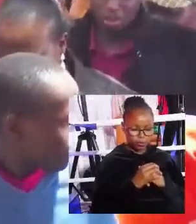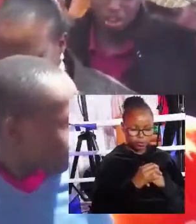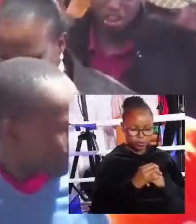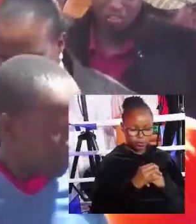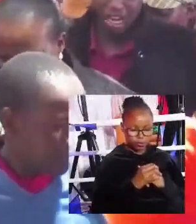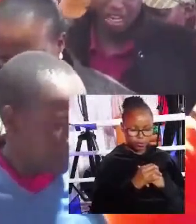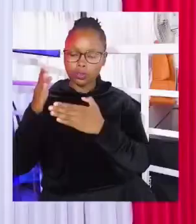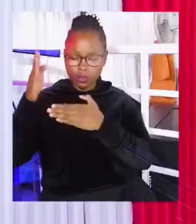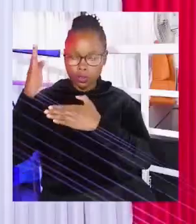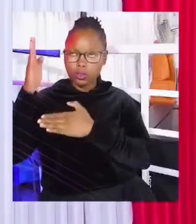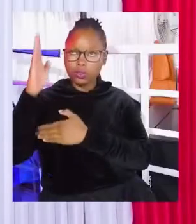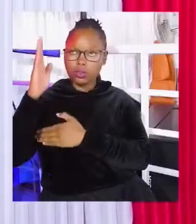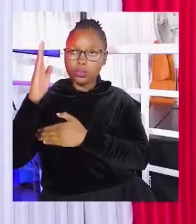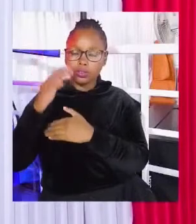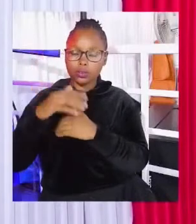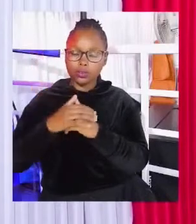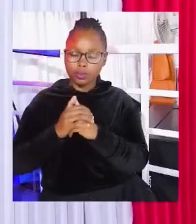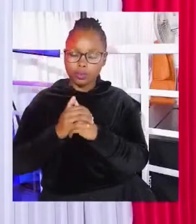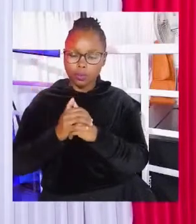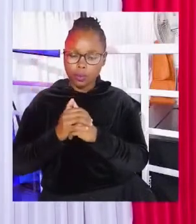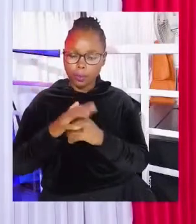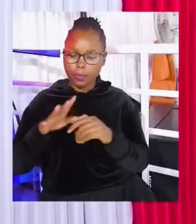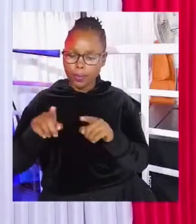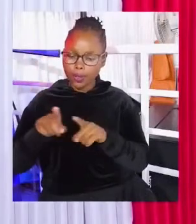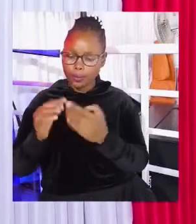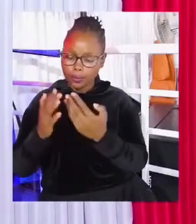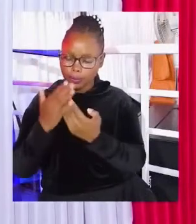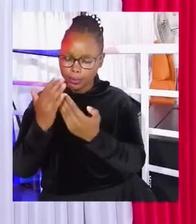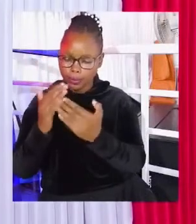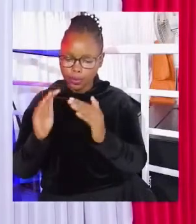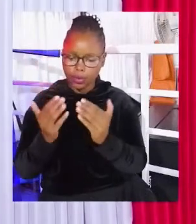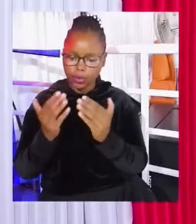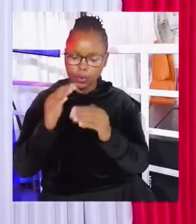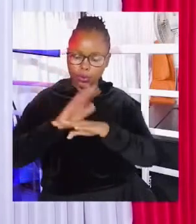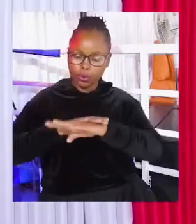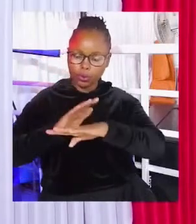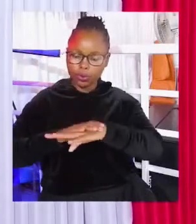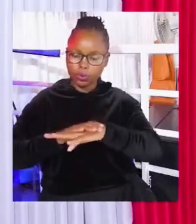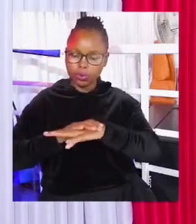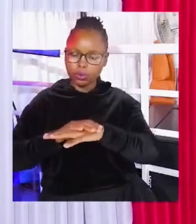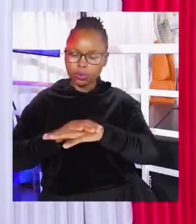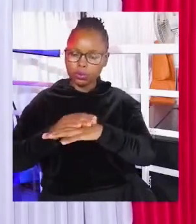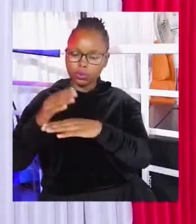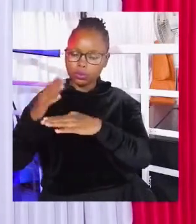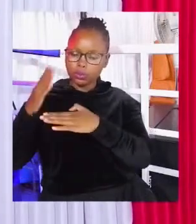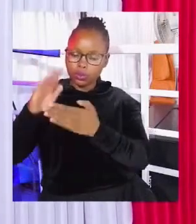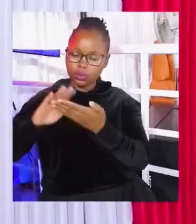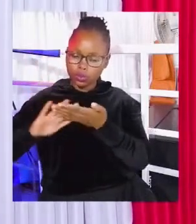maria twikite nitwahera mureithi mwega turekerewe uyuirwo netha